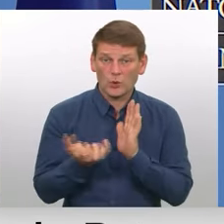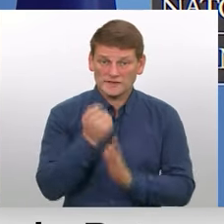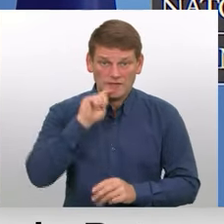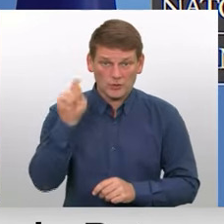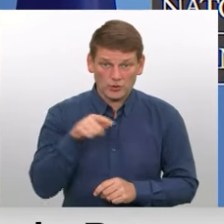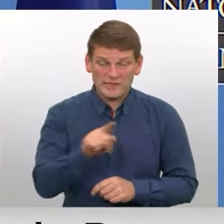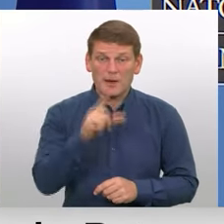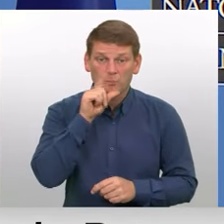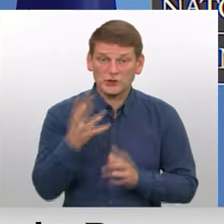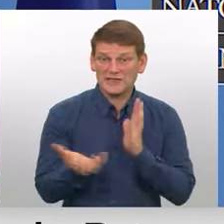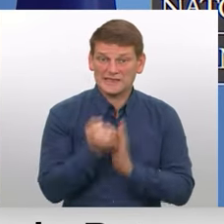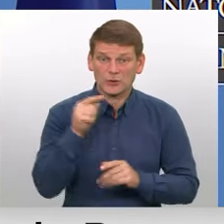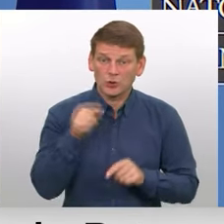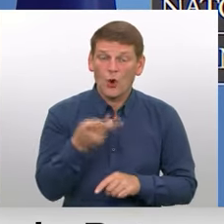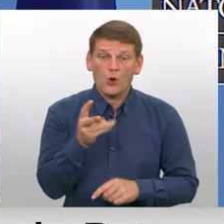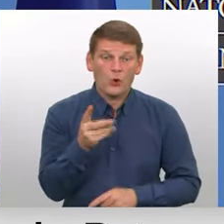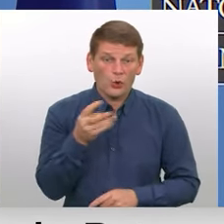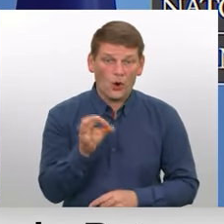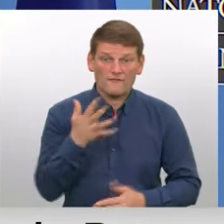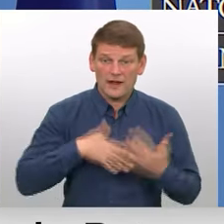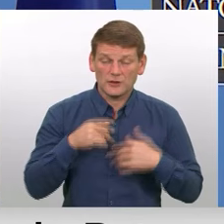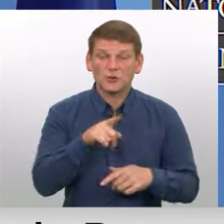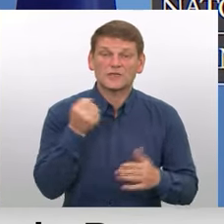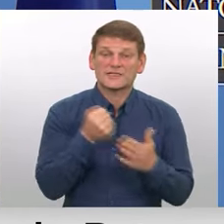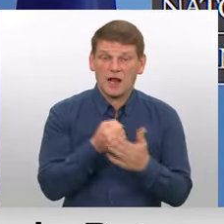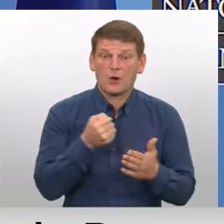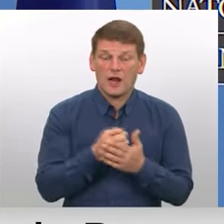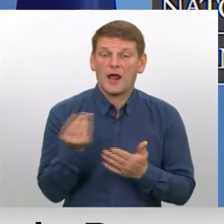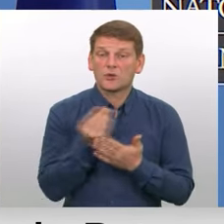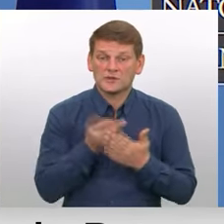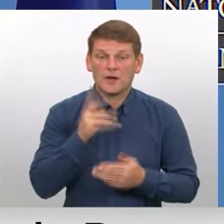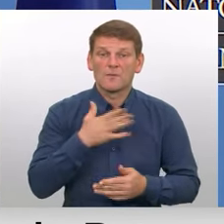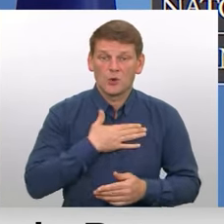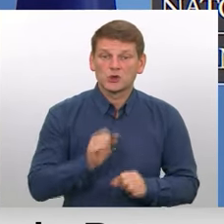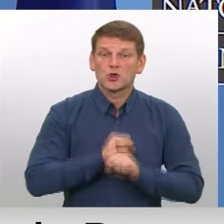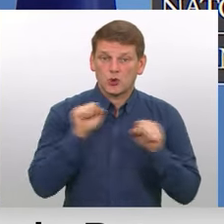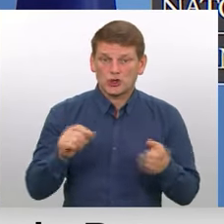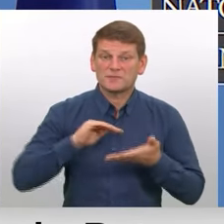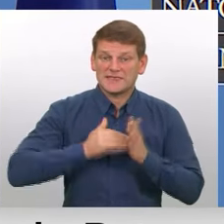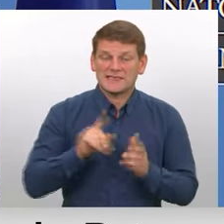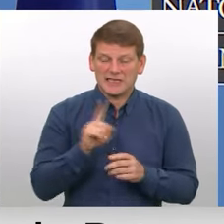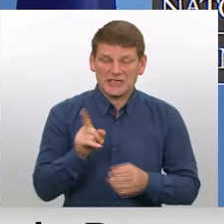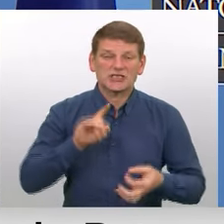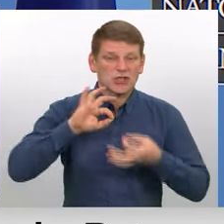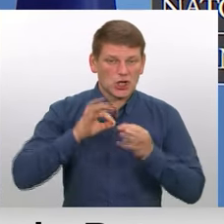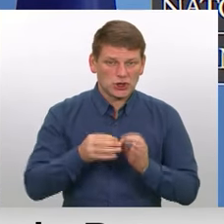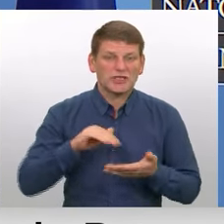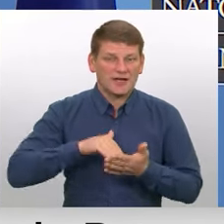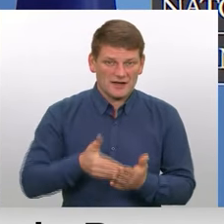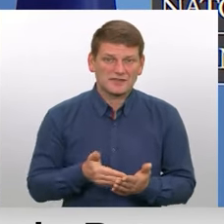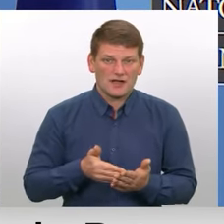ja Putins iegūtu to, ko viņš vēlas, un tas galu galā nozīmētu, ka mūsu drošības situācija ir daudz sarežģītākā